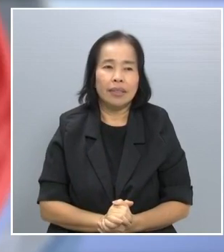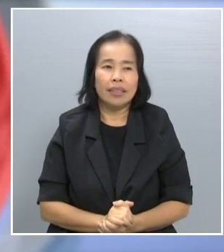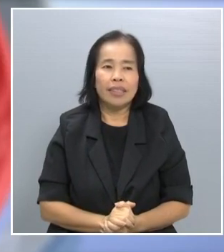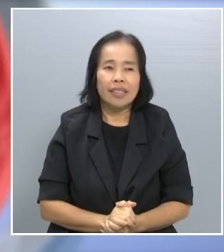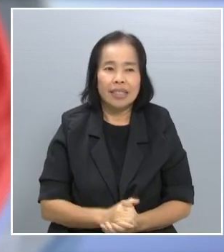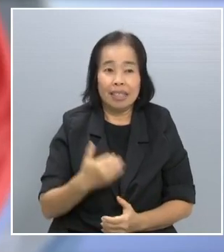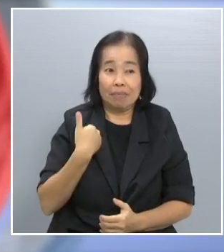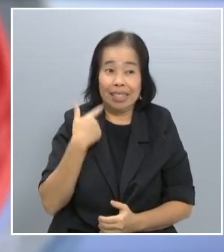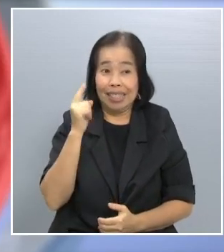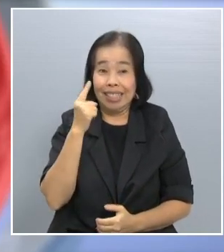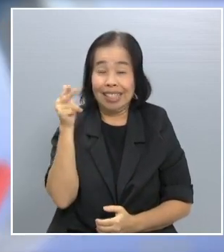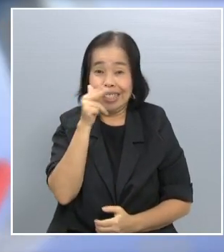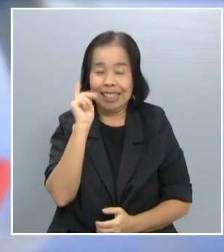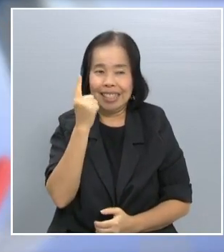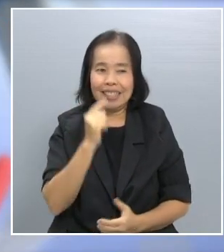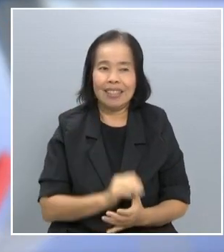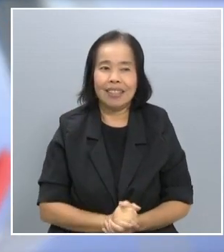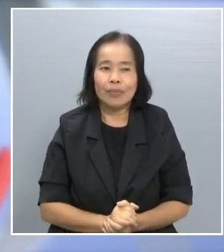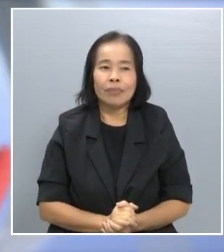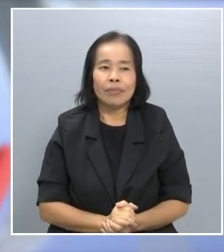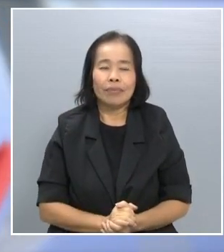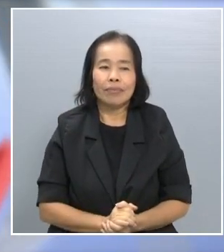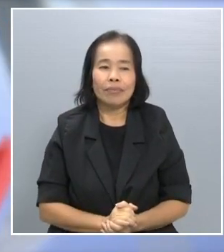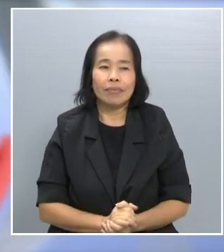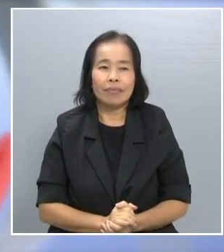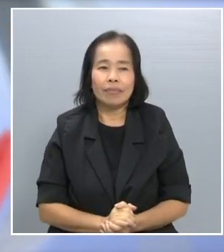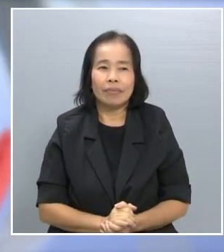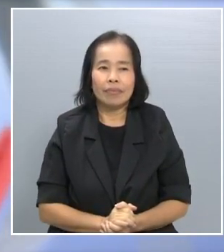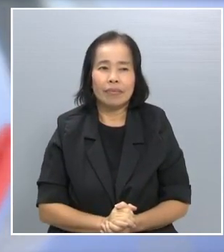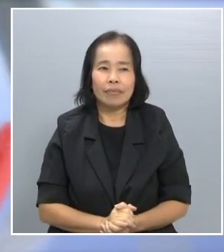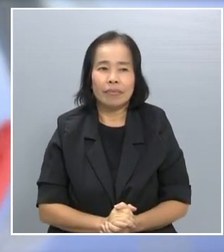ฮีเลี่ยงนะ ค่ะ